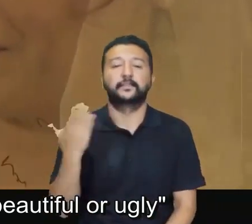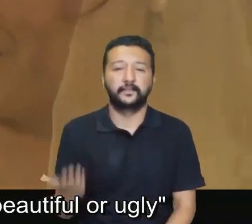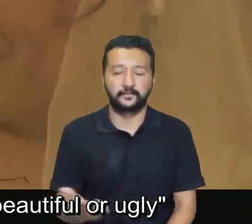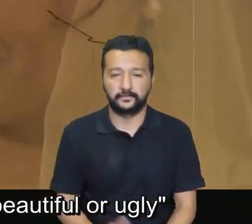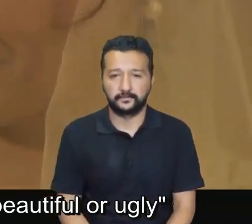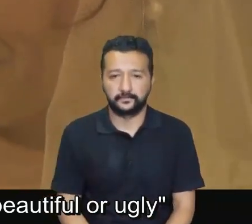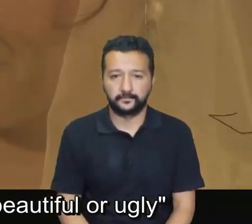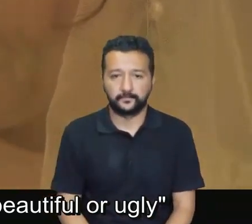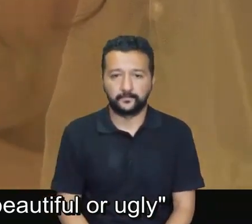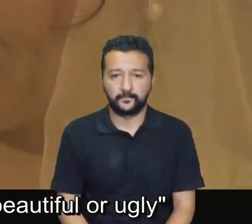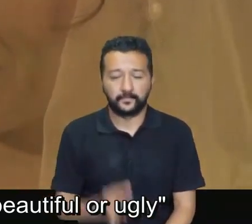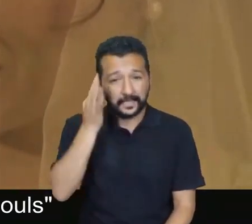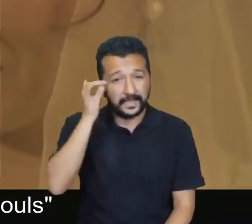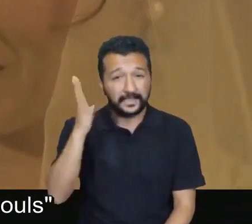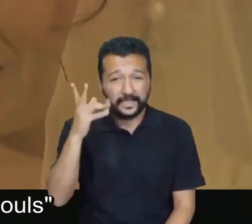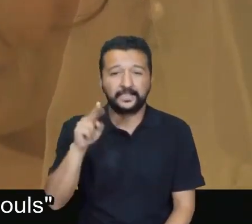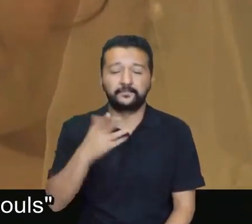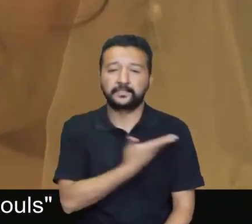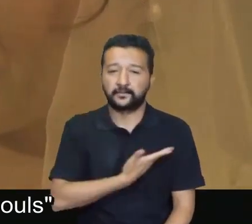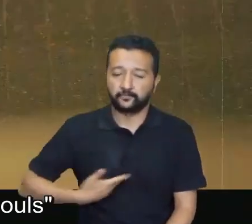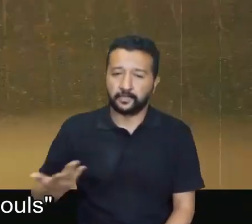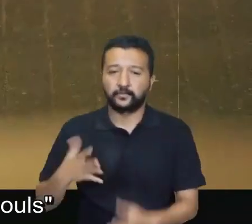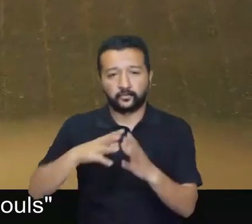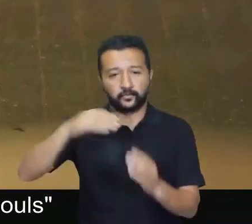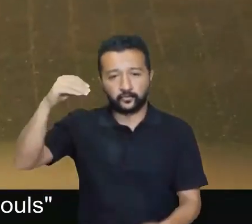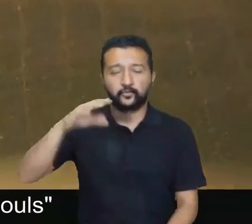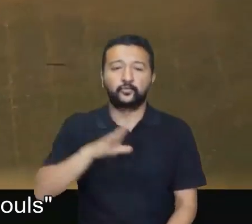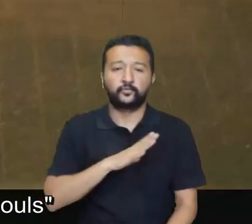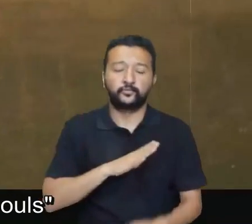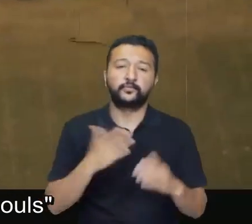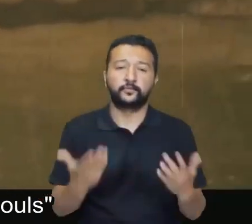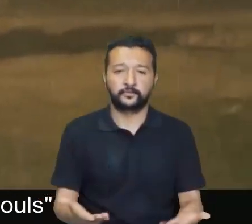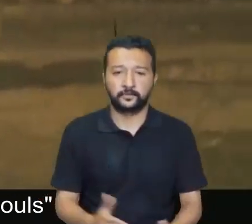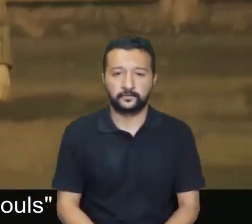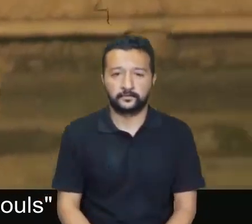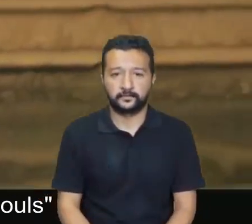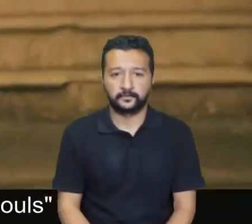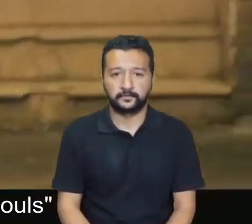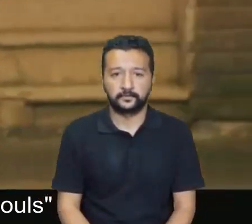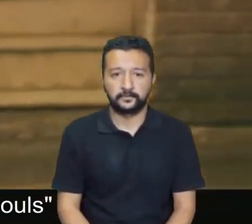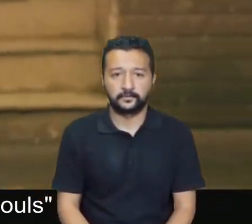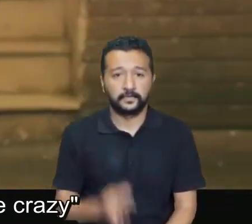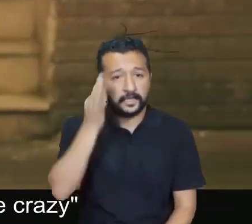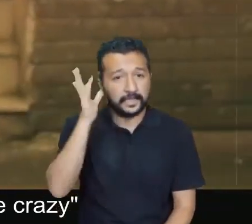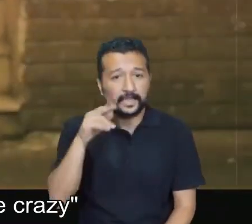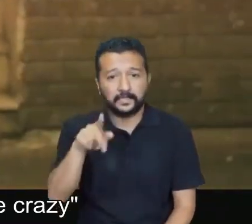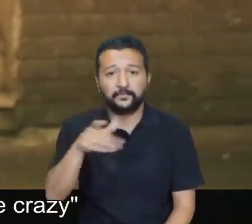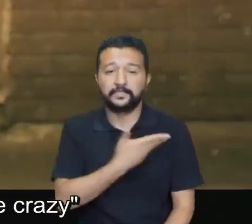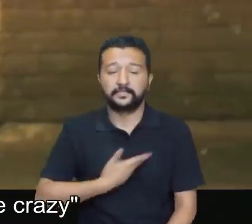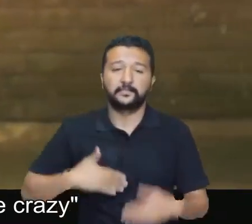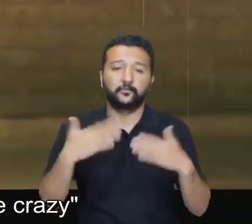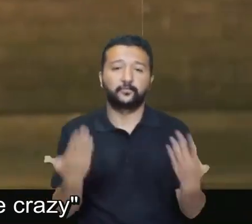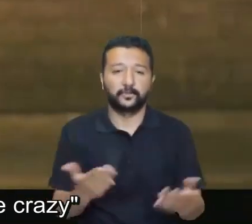arasında tuttuğu yüzüğe bakarken kaşları çatıldı. Münir bol paça pantolonu bavuluyla küçük evin köşesinde göründü. Uzayan saçlarını